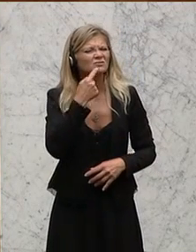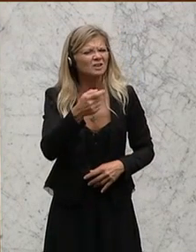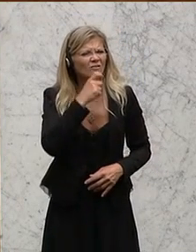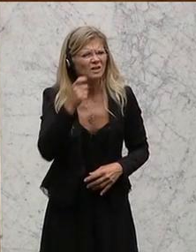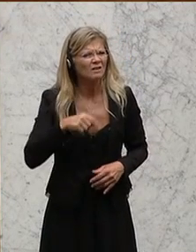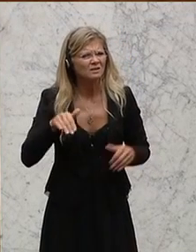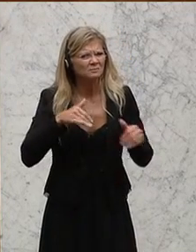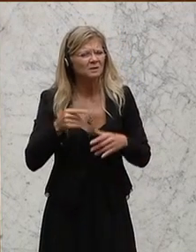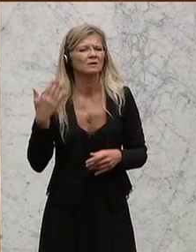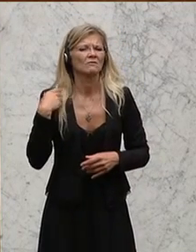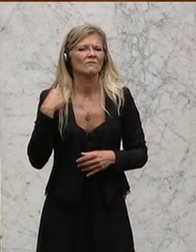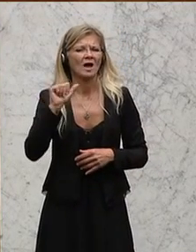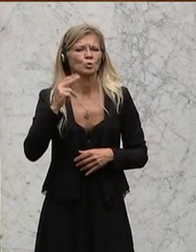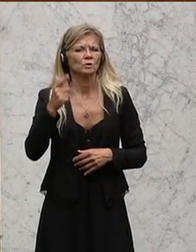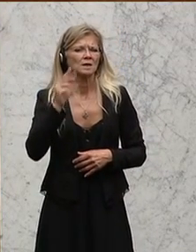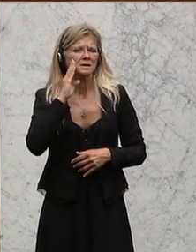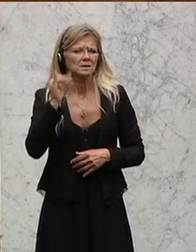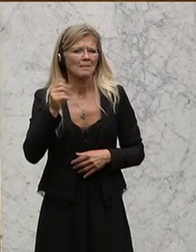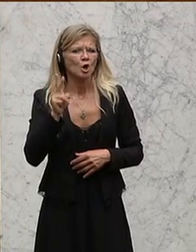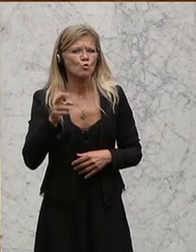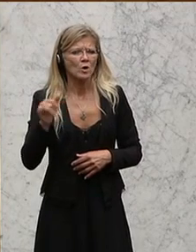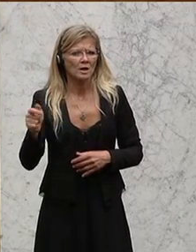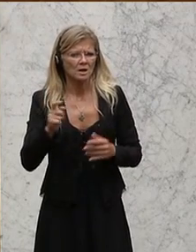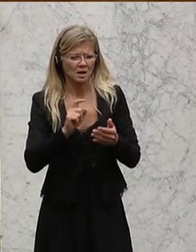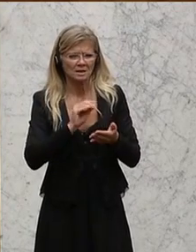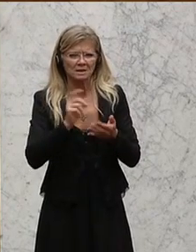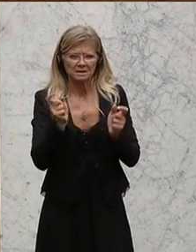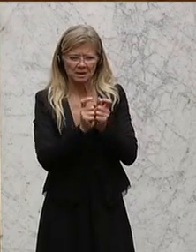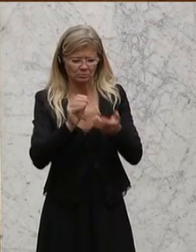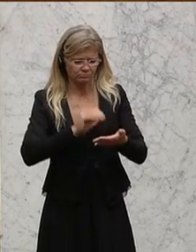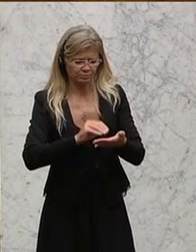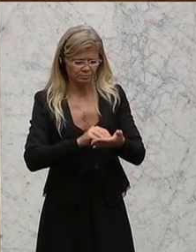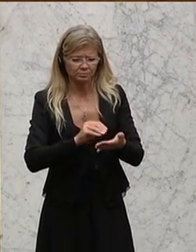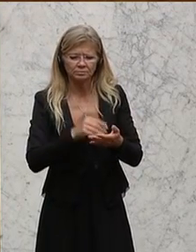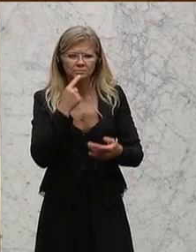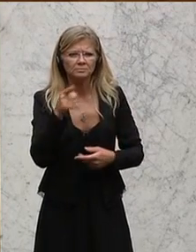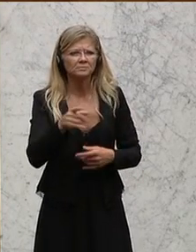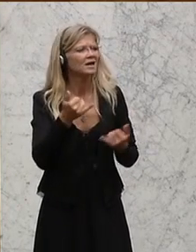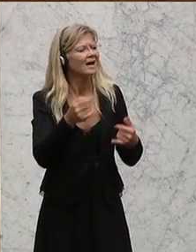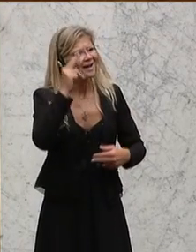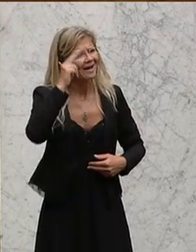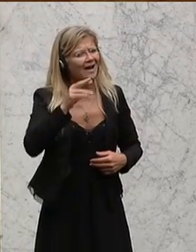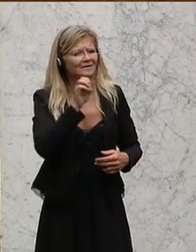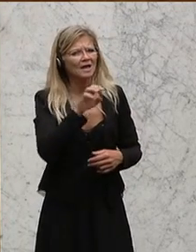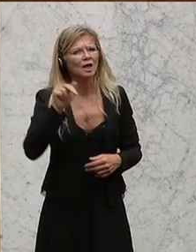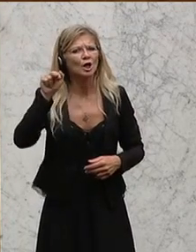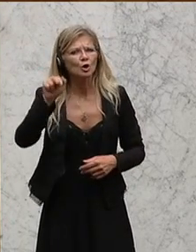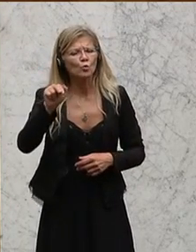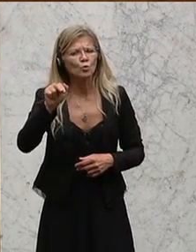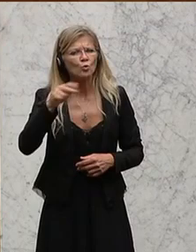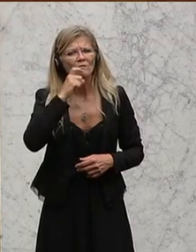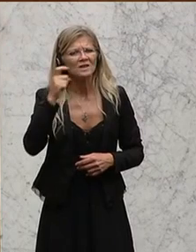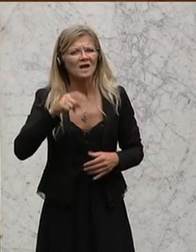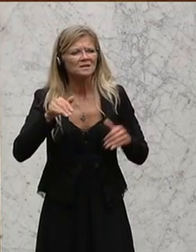31. Mai 2017. Noch sperrt sich allerdings der Rat der EU-Finanzminister, darunter auch Hans-Jörg